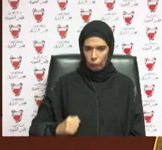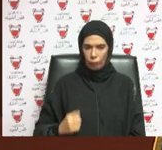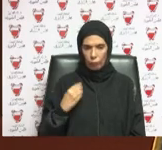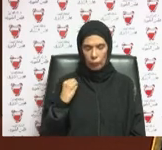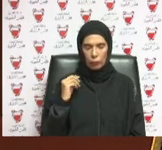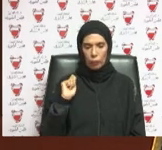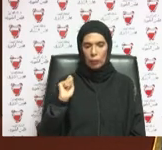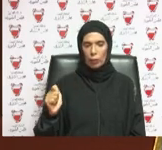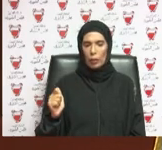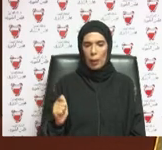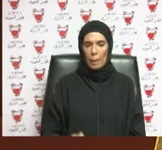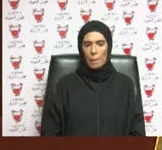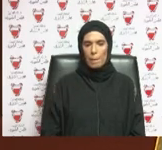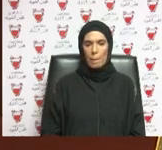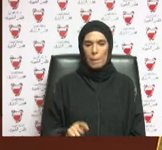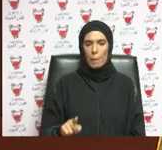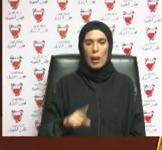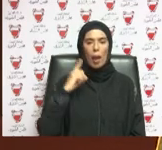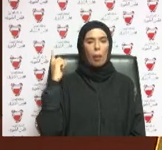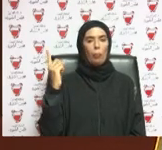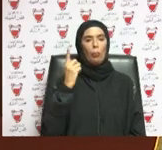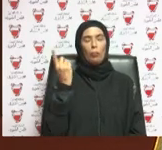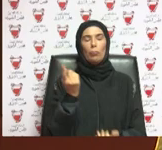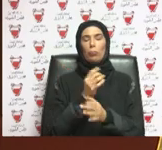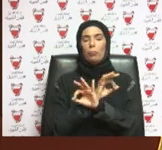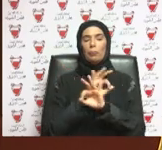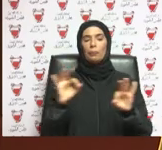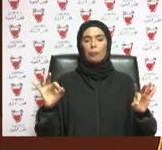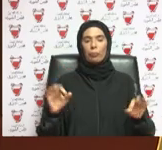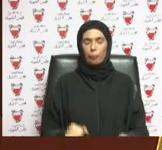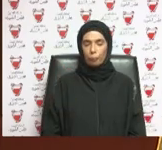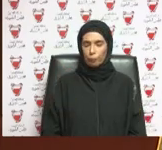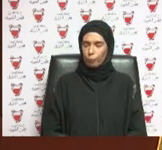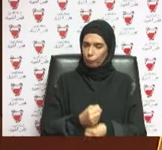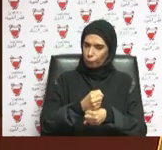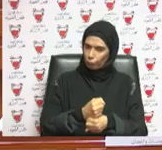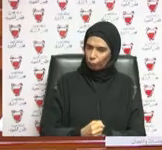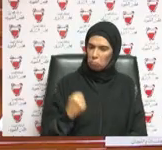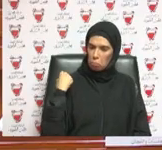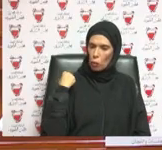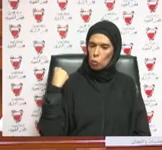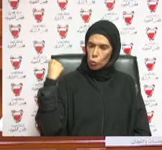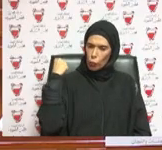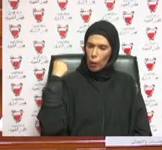العريق أو كان على مستوى العالم، وموقفه الشجاع